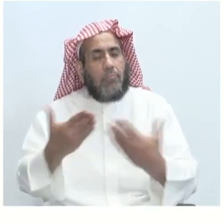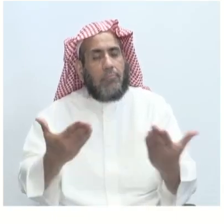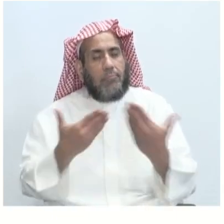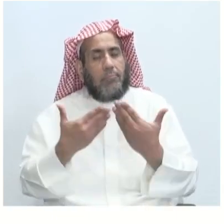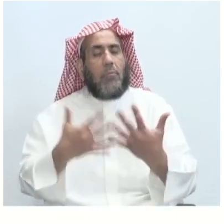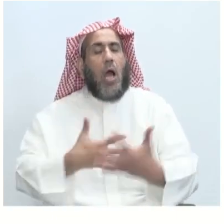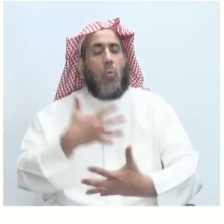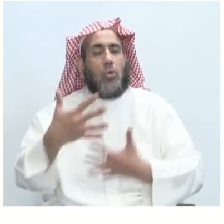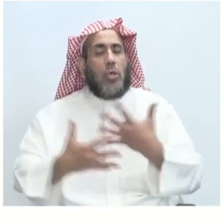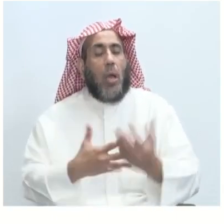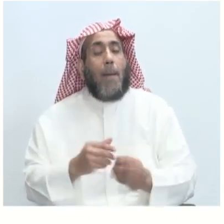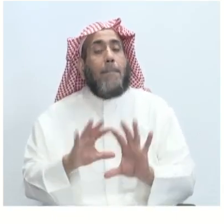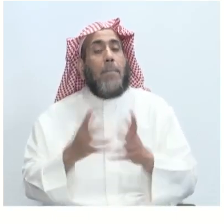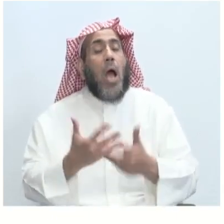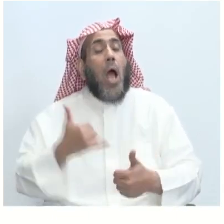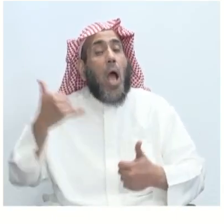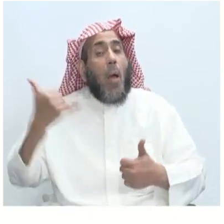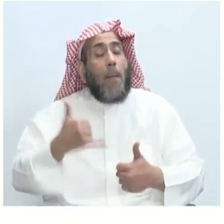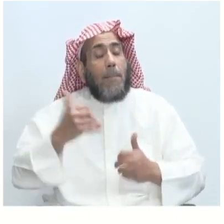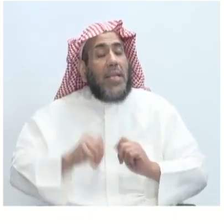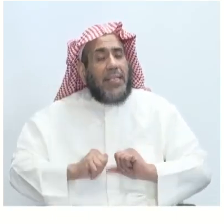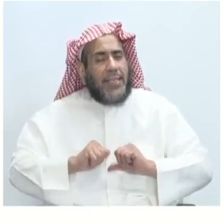الطلاب ما اهميه